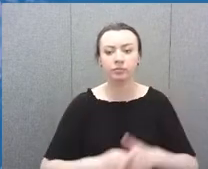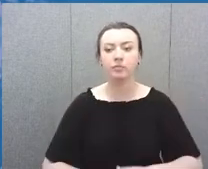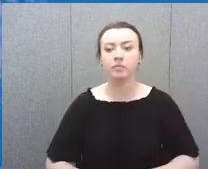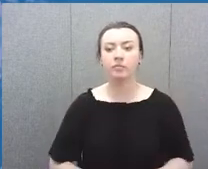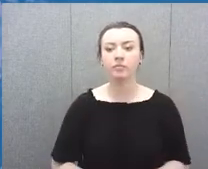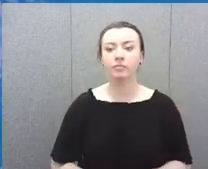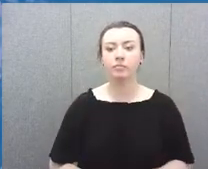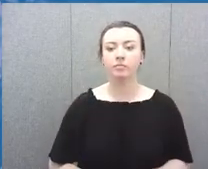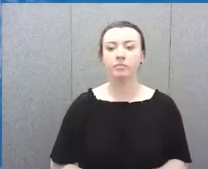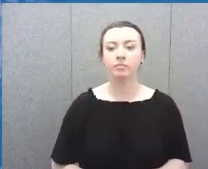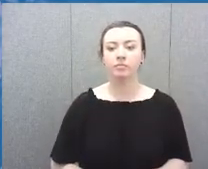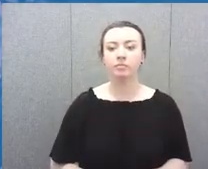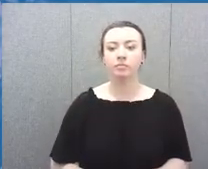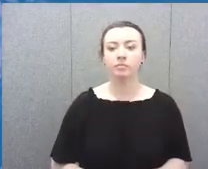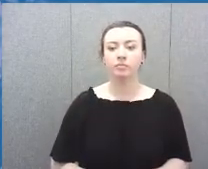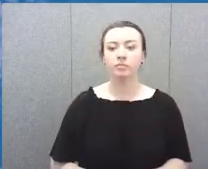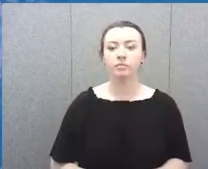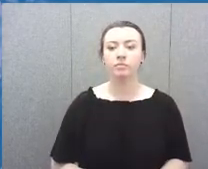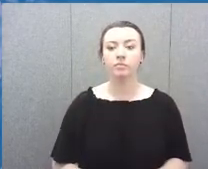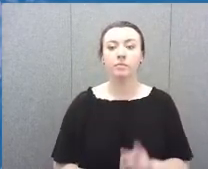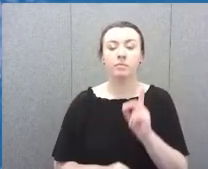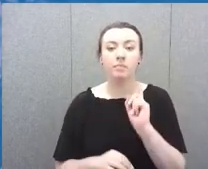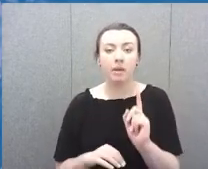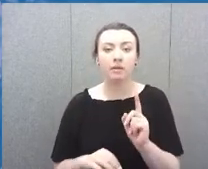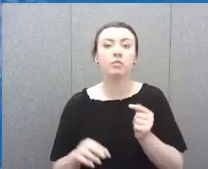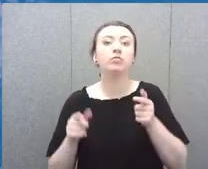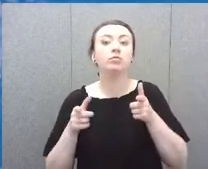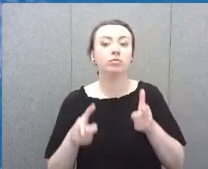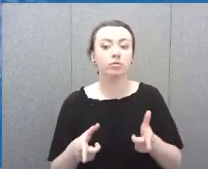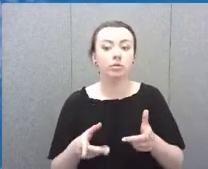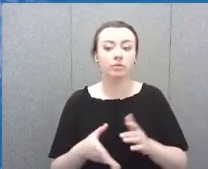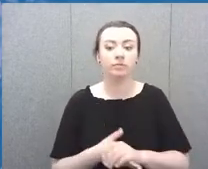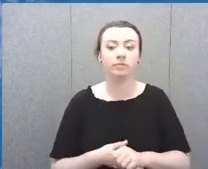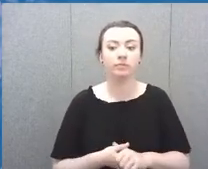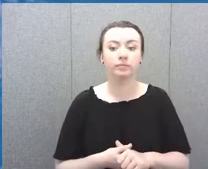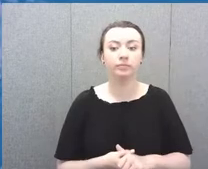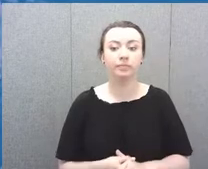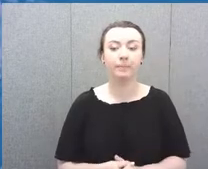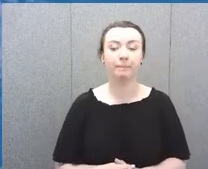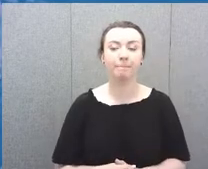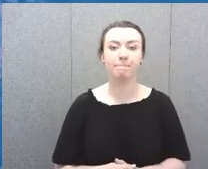социальные политические вопросы, и я бы сказал, что